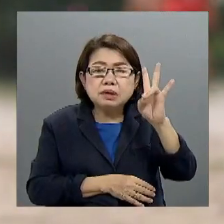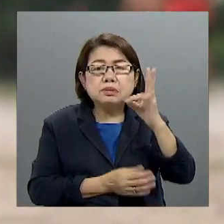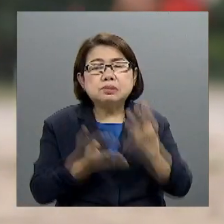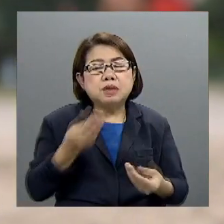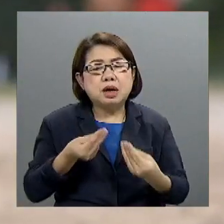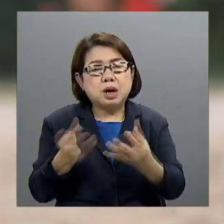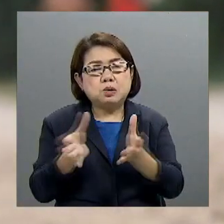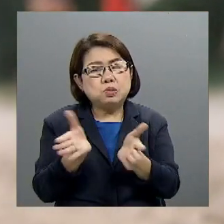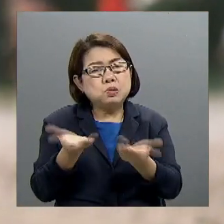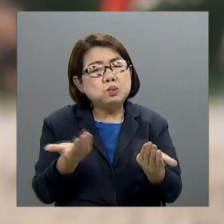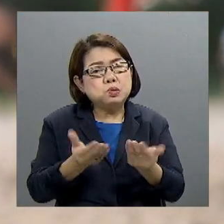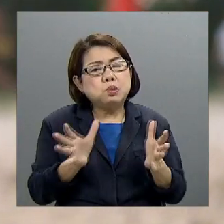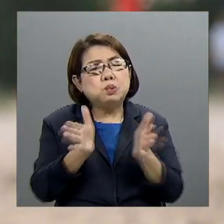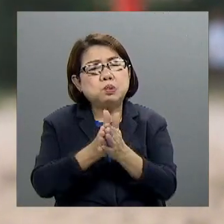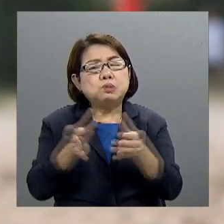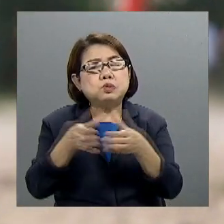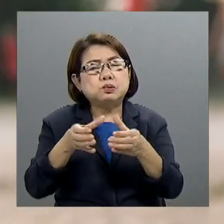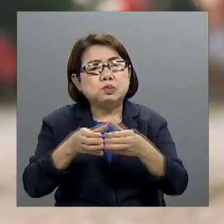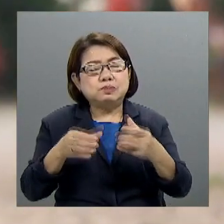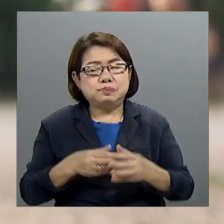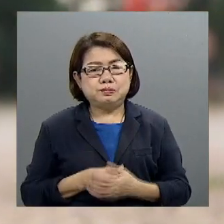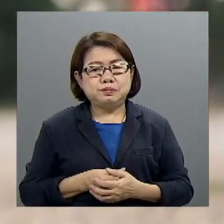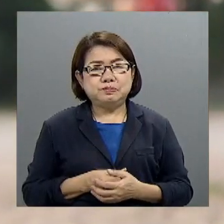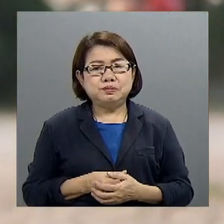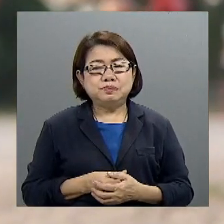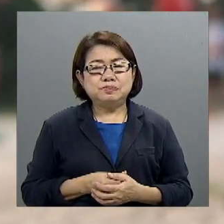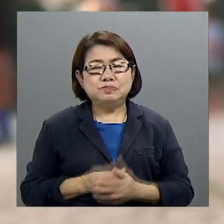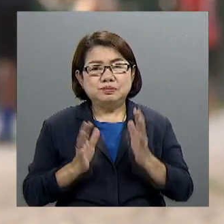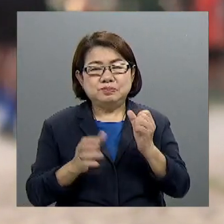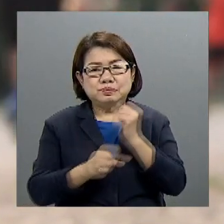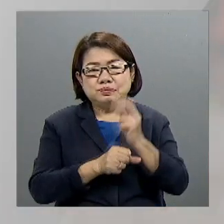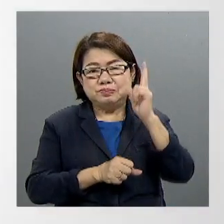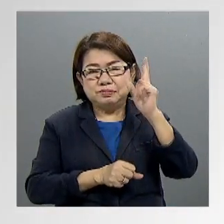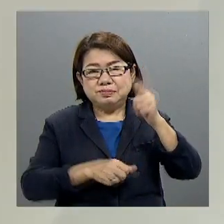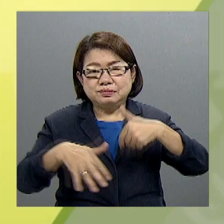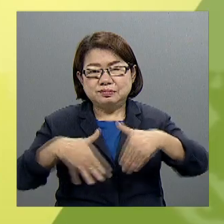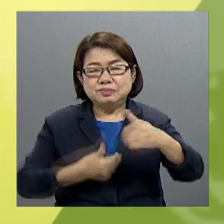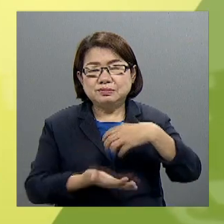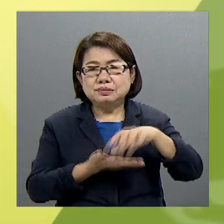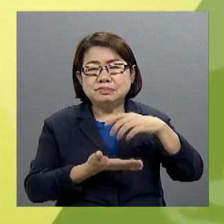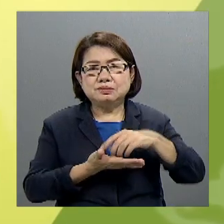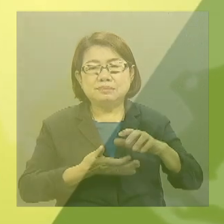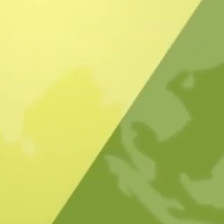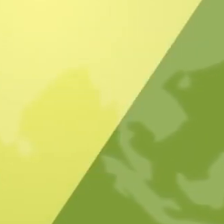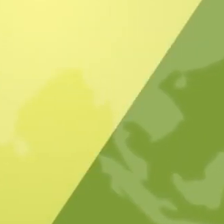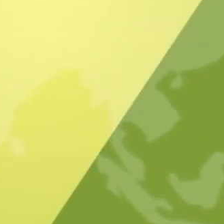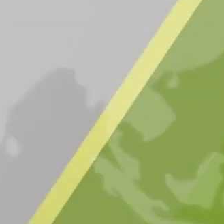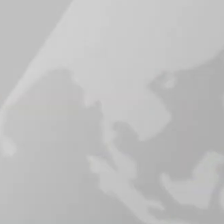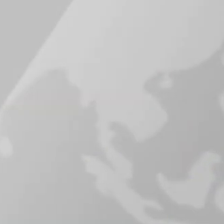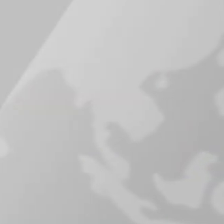วรารัตน์แก้วจันเหลานักข่าวพลเมืองรายงาน